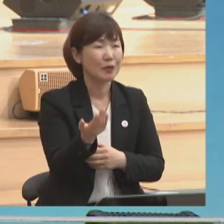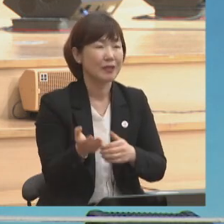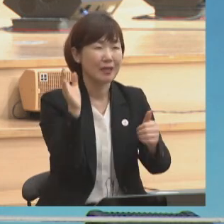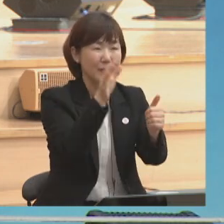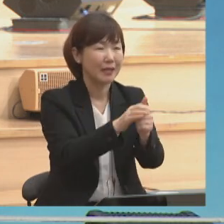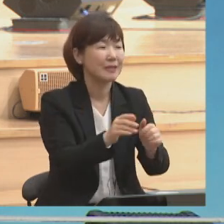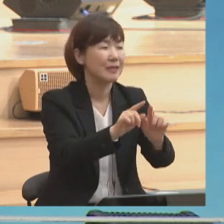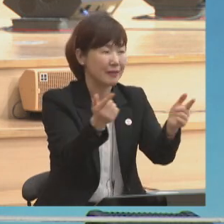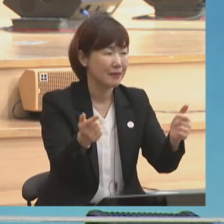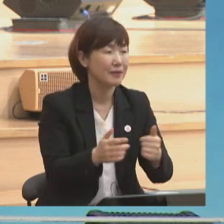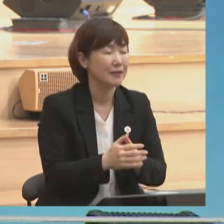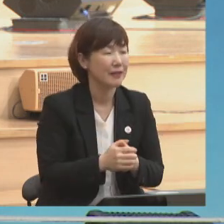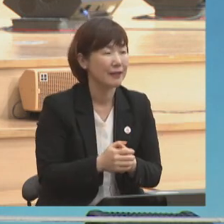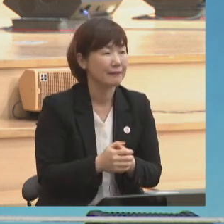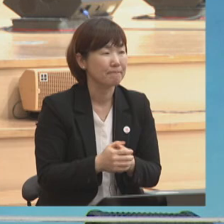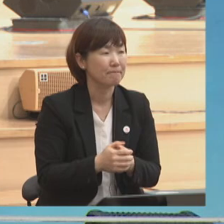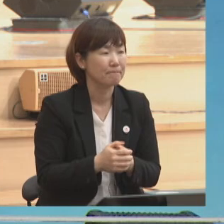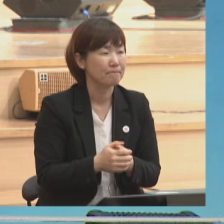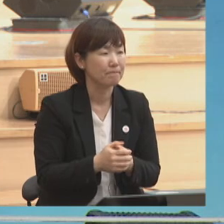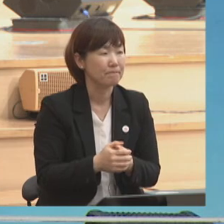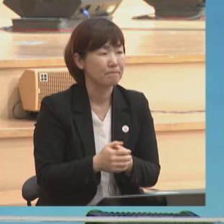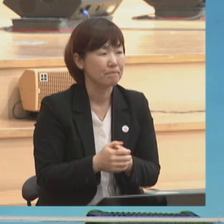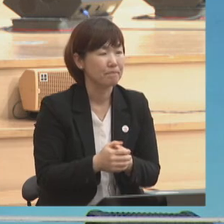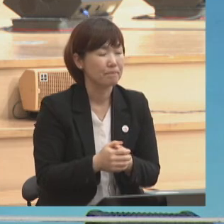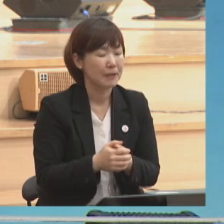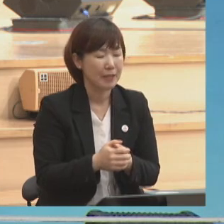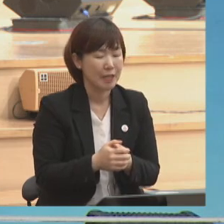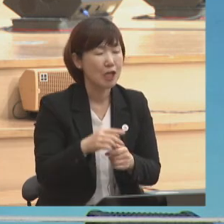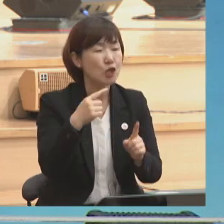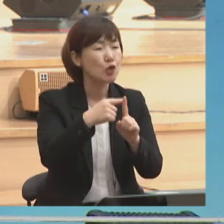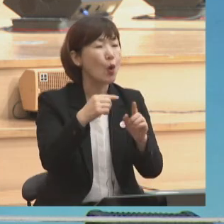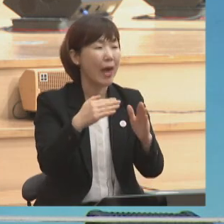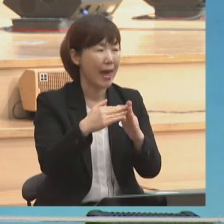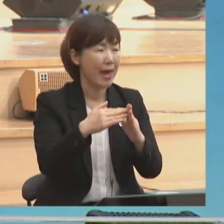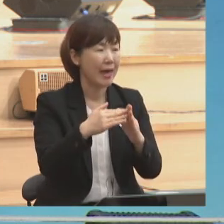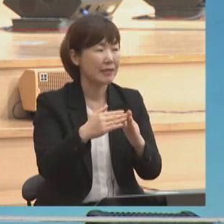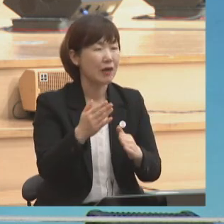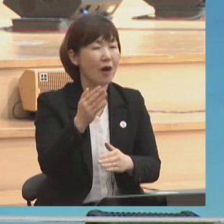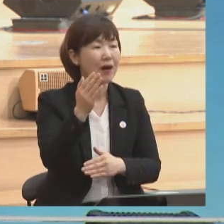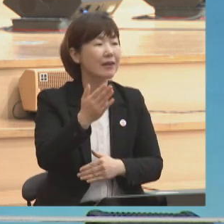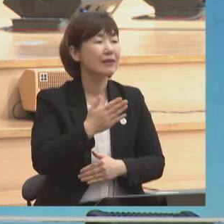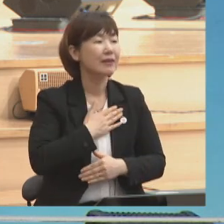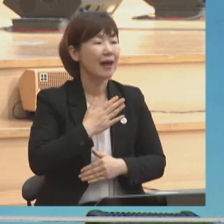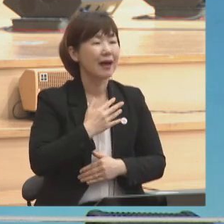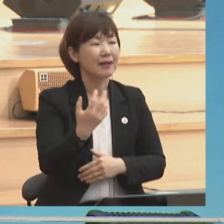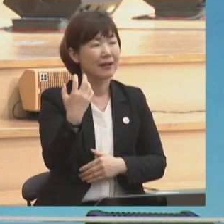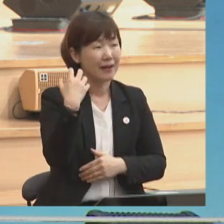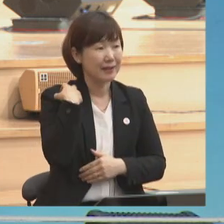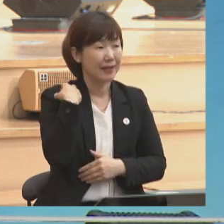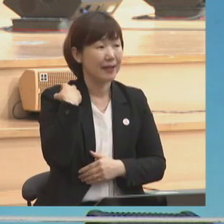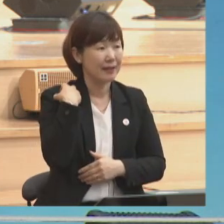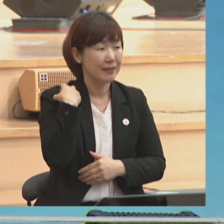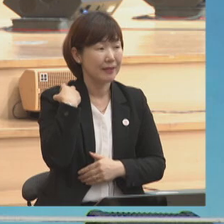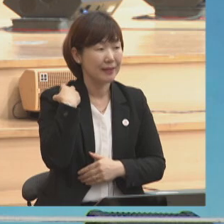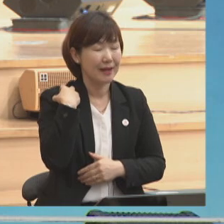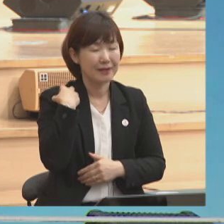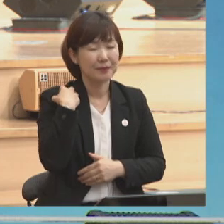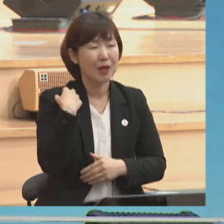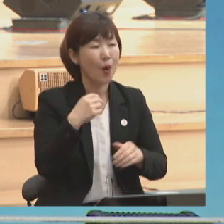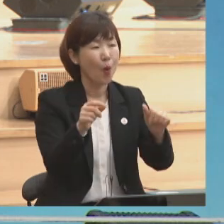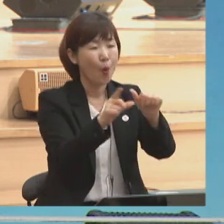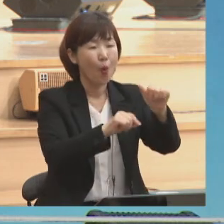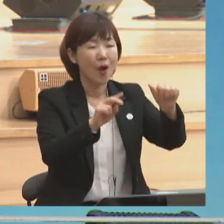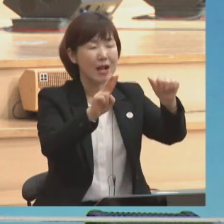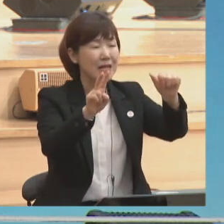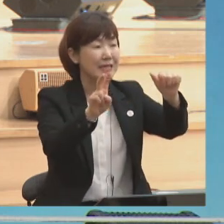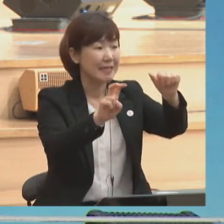해요? 교회가 대신해드리죠. 제가 대신해드리죠. 5월 20일 주일,